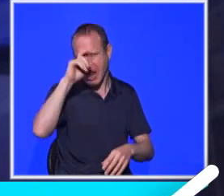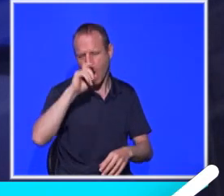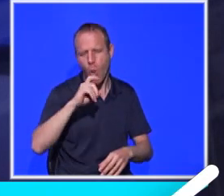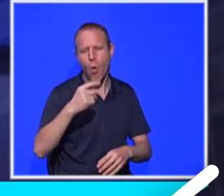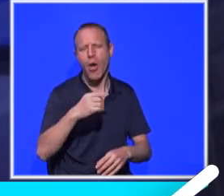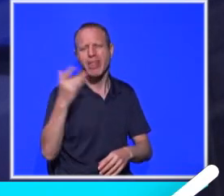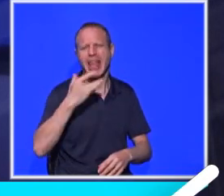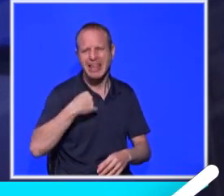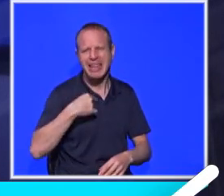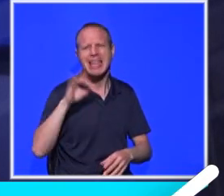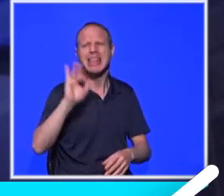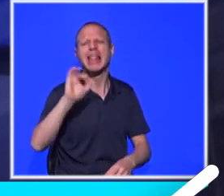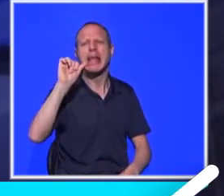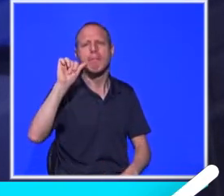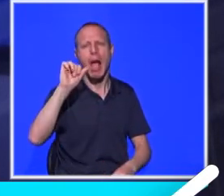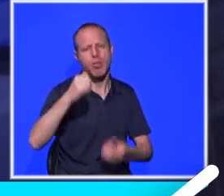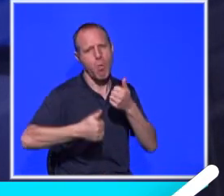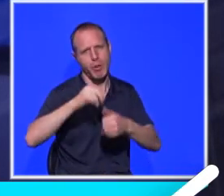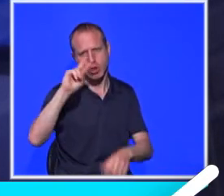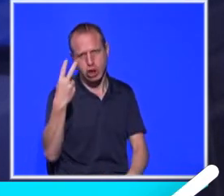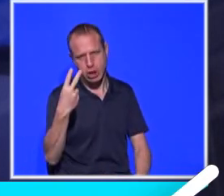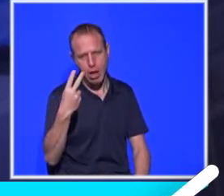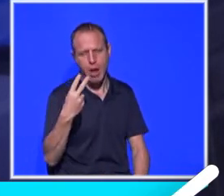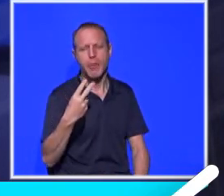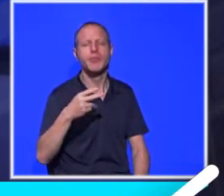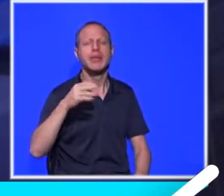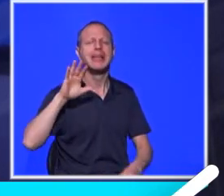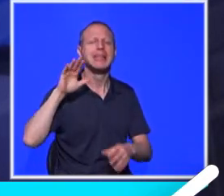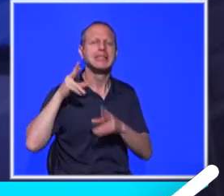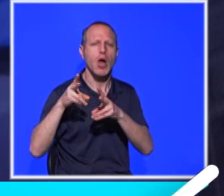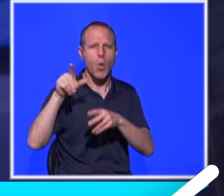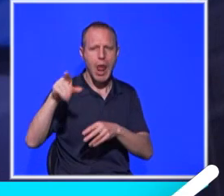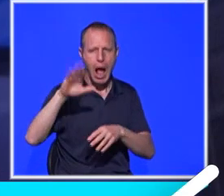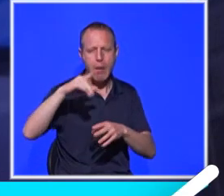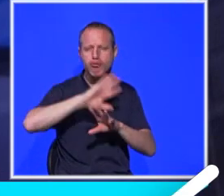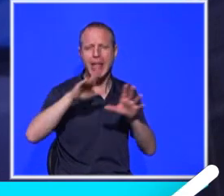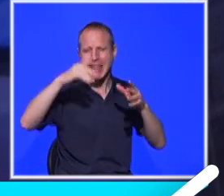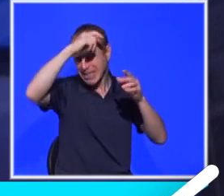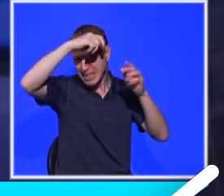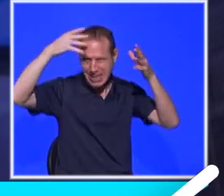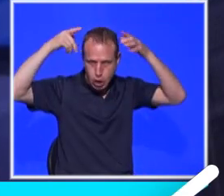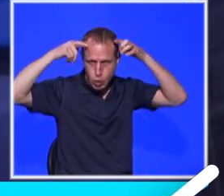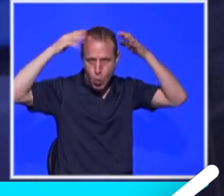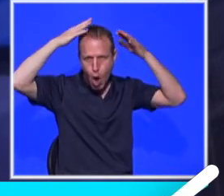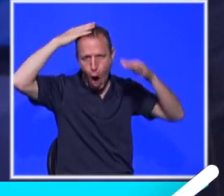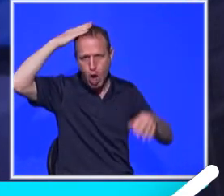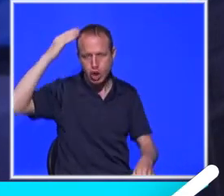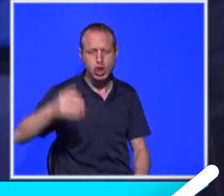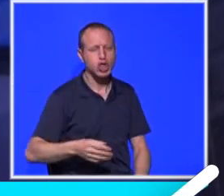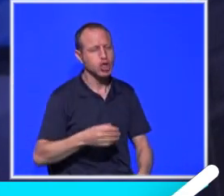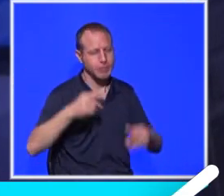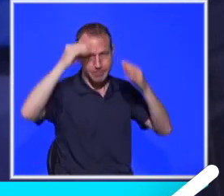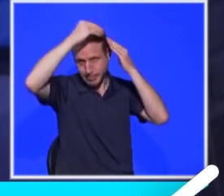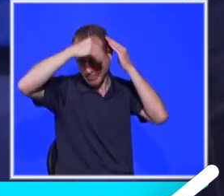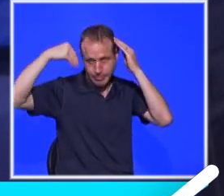נגד אימן שהיא המועמדת השנייה, שירדו עליה גם על זה שאין לה כיסוי ראש, וזה כאילו, דברים שהם ממש מתת